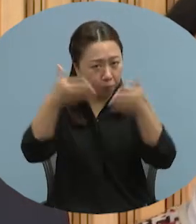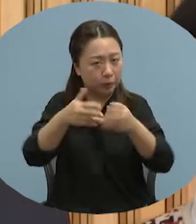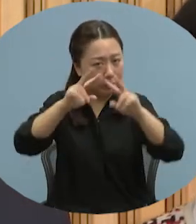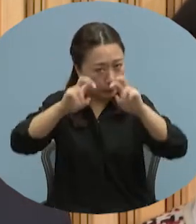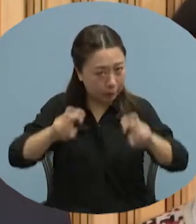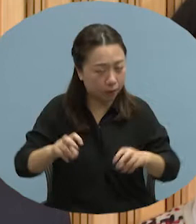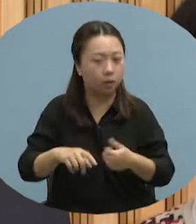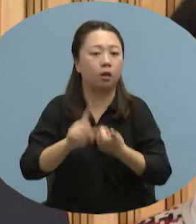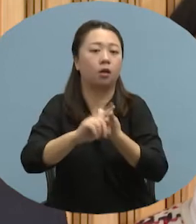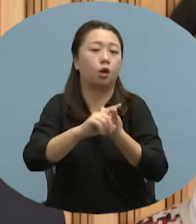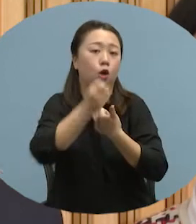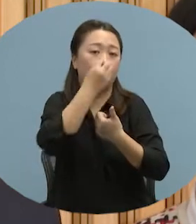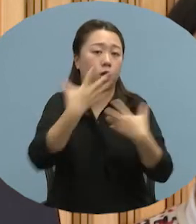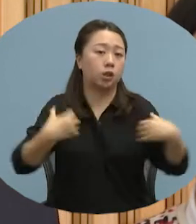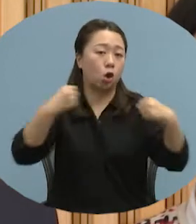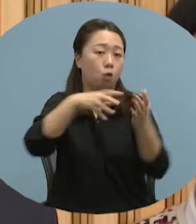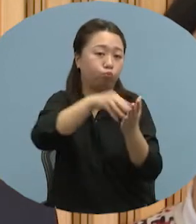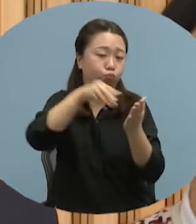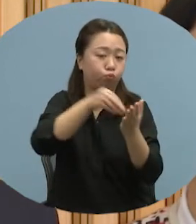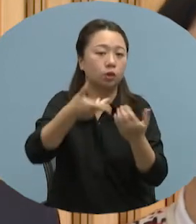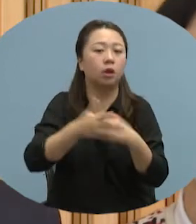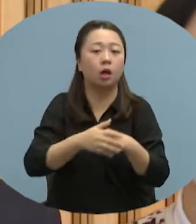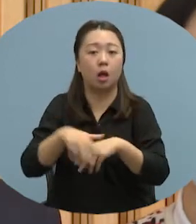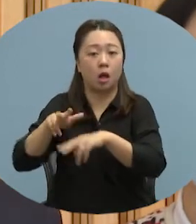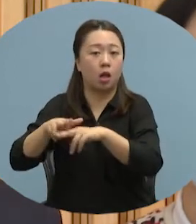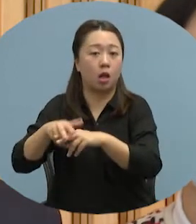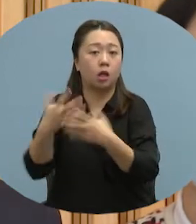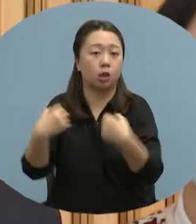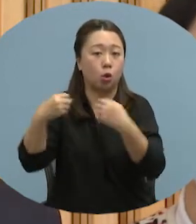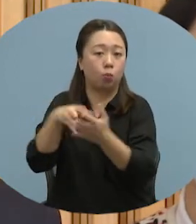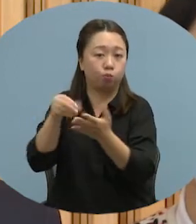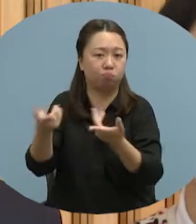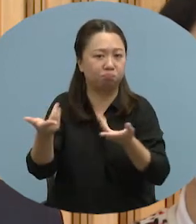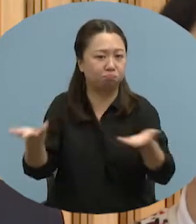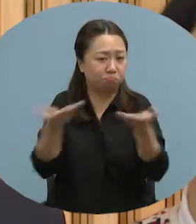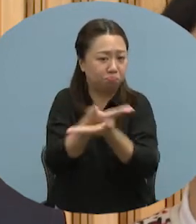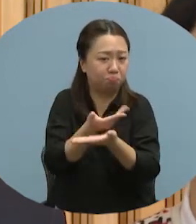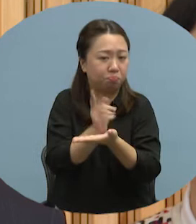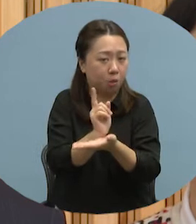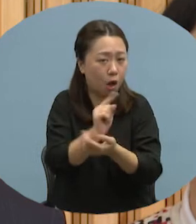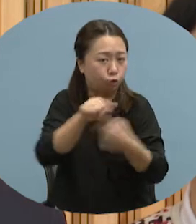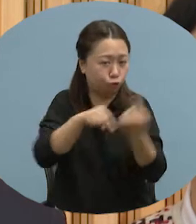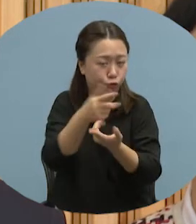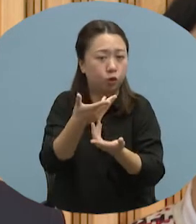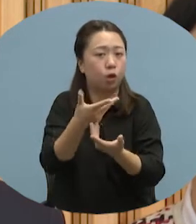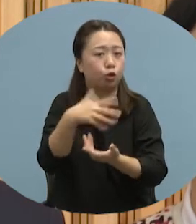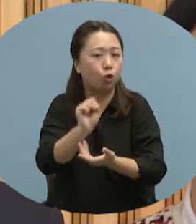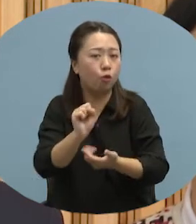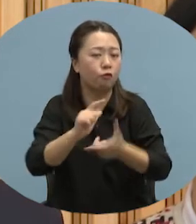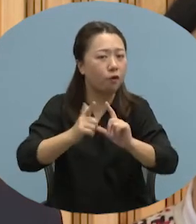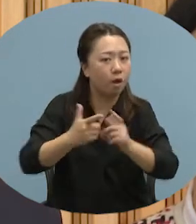一，香港健康碼和內地健康碼的對接、轉碼和運用的